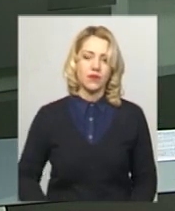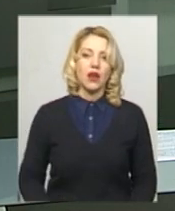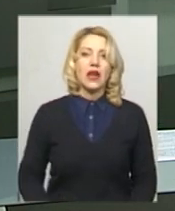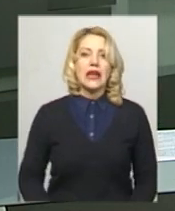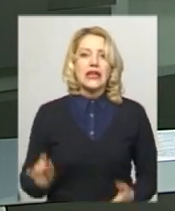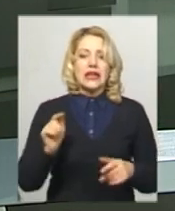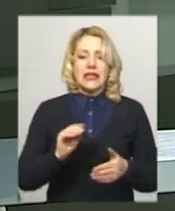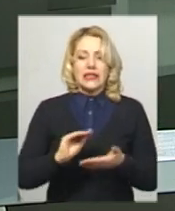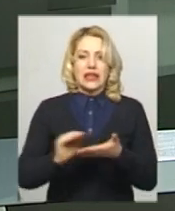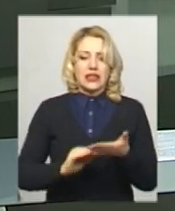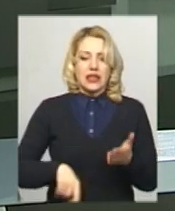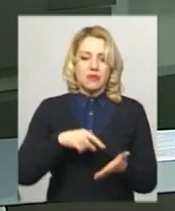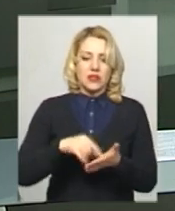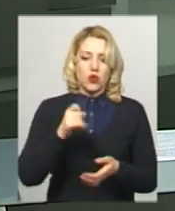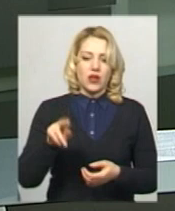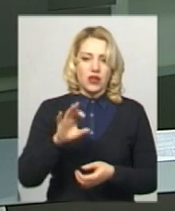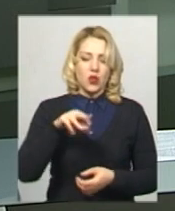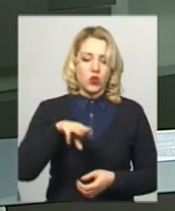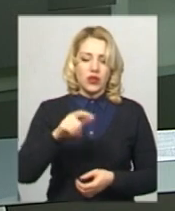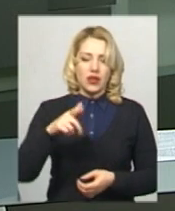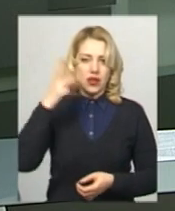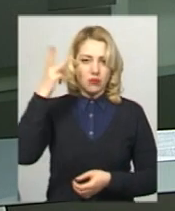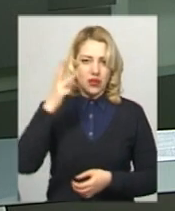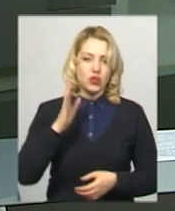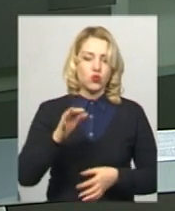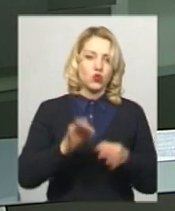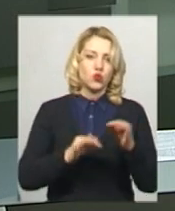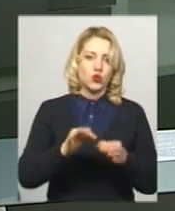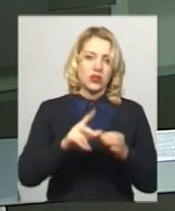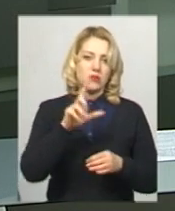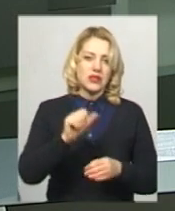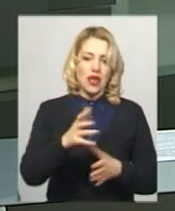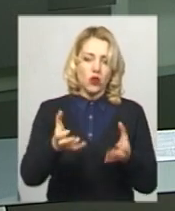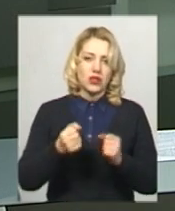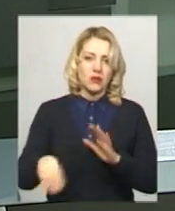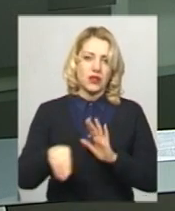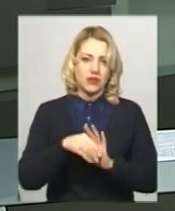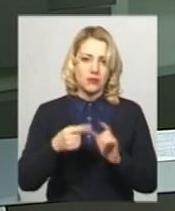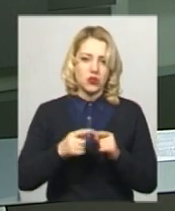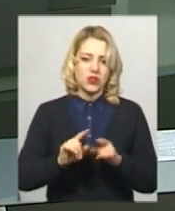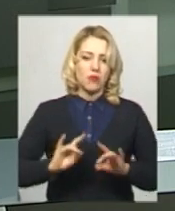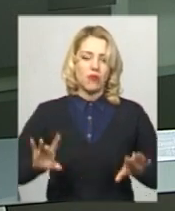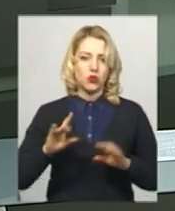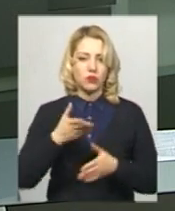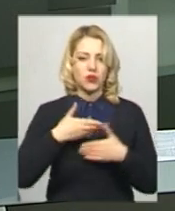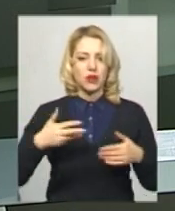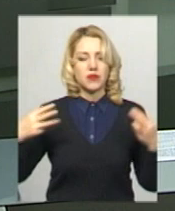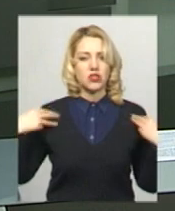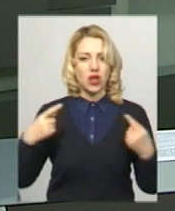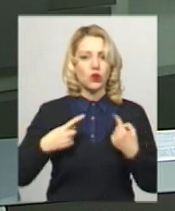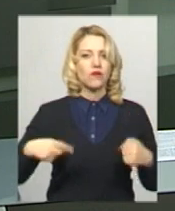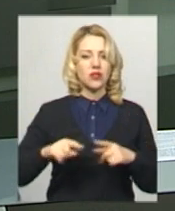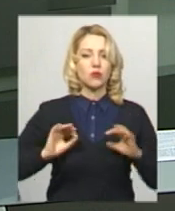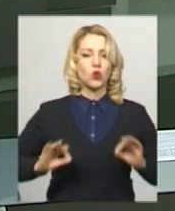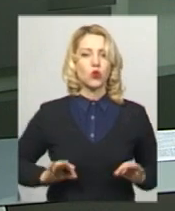Секретаря міської ради однієї з ОТГ Хмельниччини судитимуть за одержання неправомірної вигоди. Про це нам повідомив начальник відділу